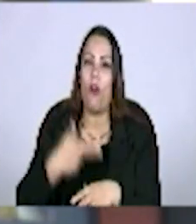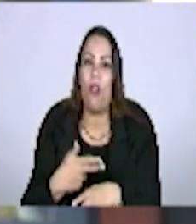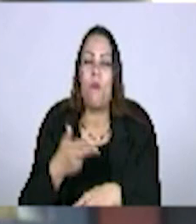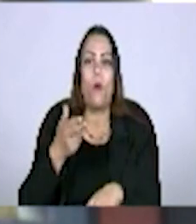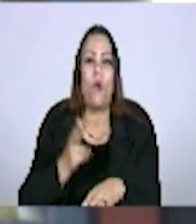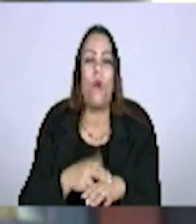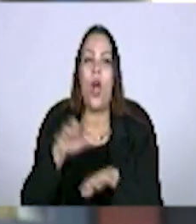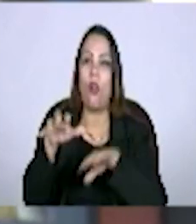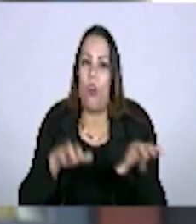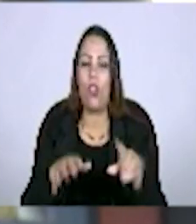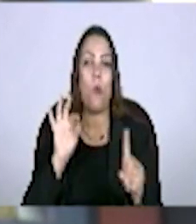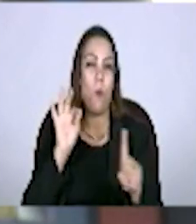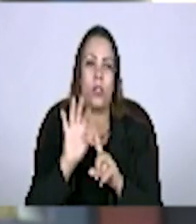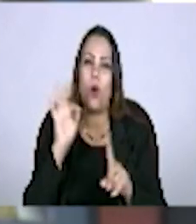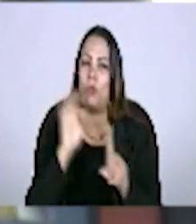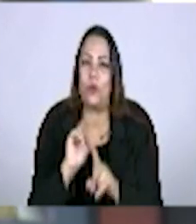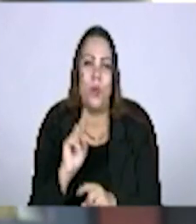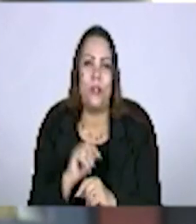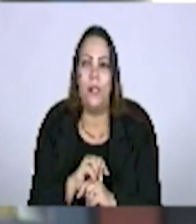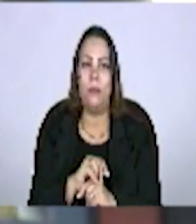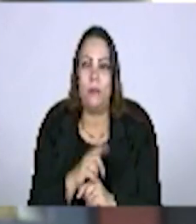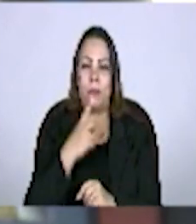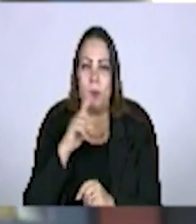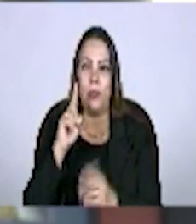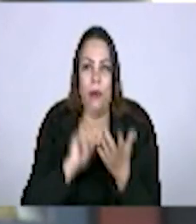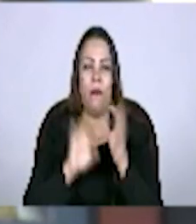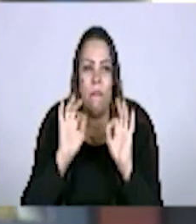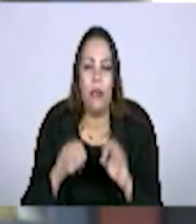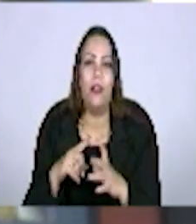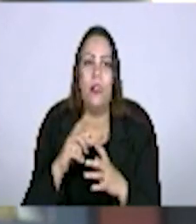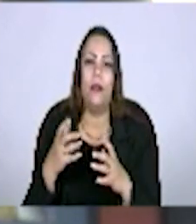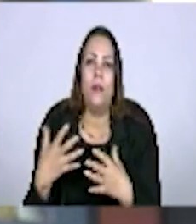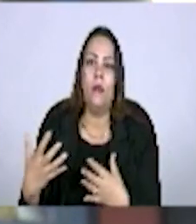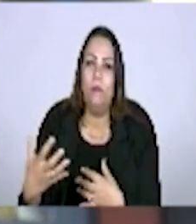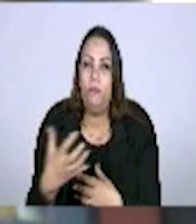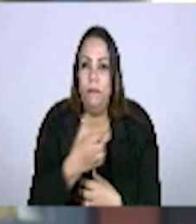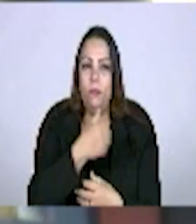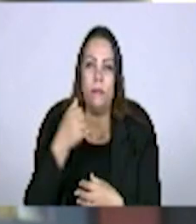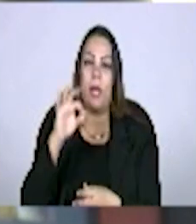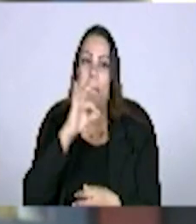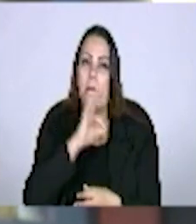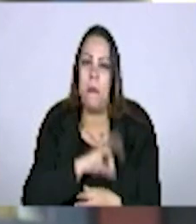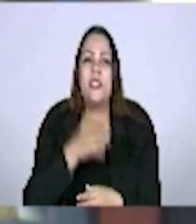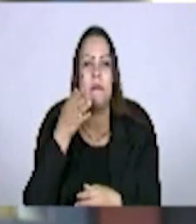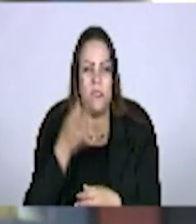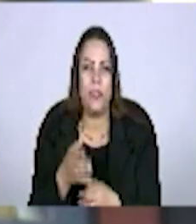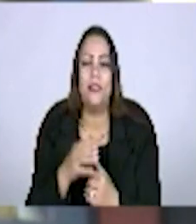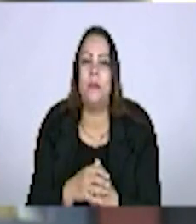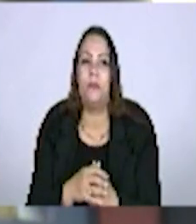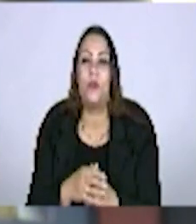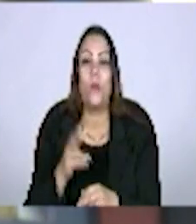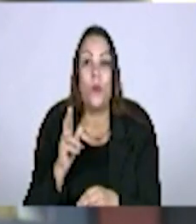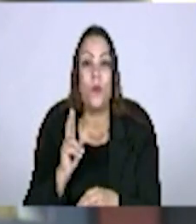وايران مباشر او غير مباشر لكن لابد ان هي ستجني ا يعني